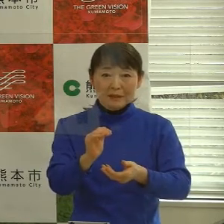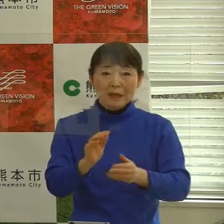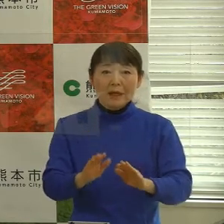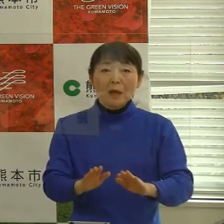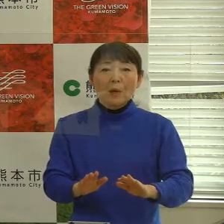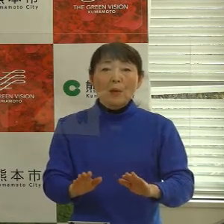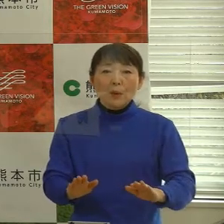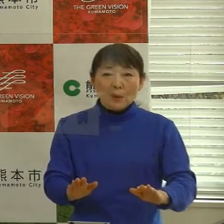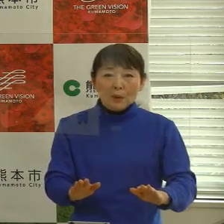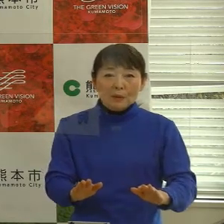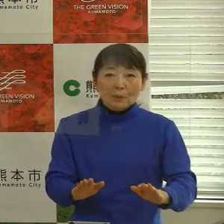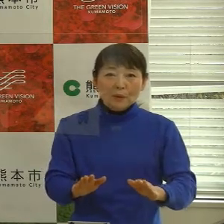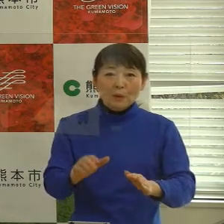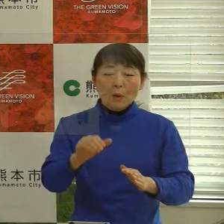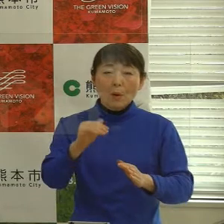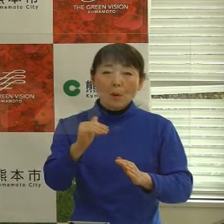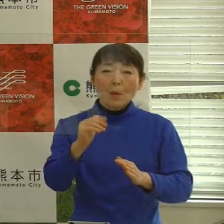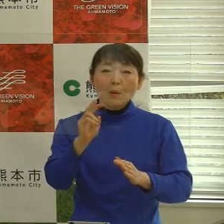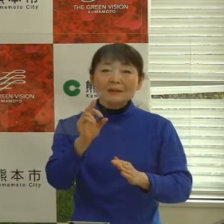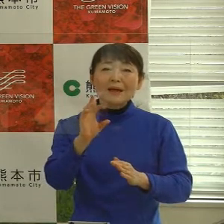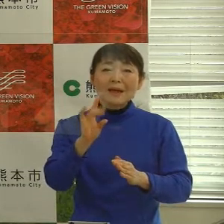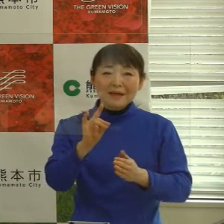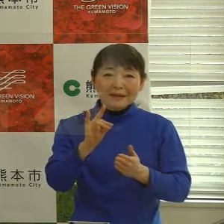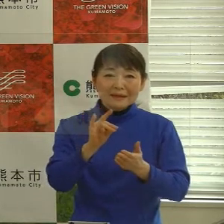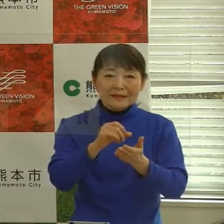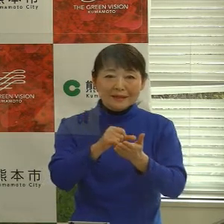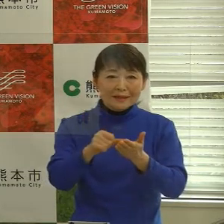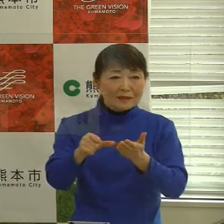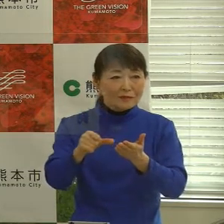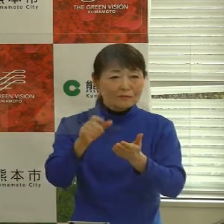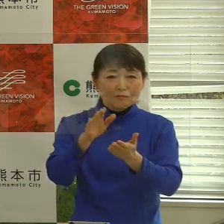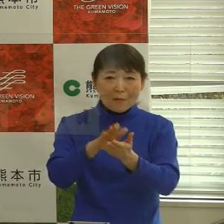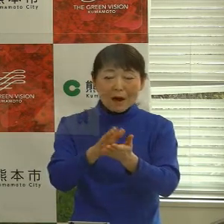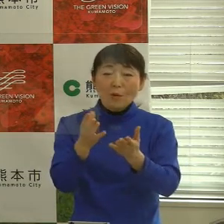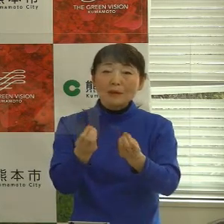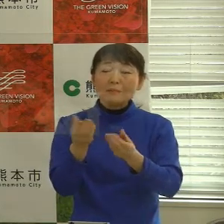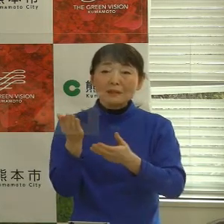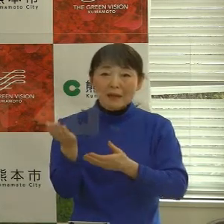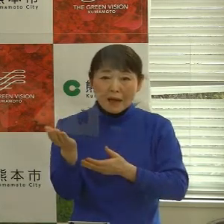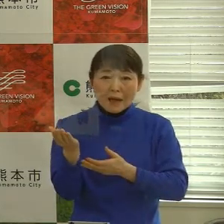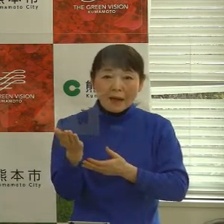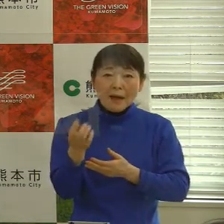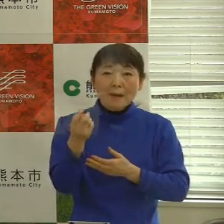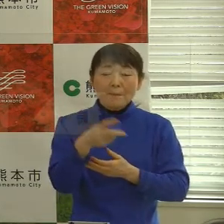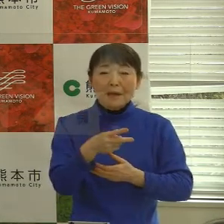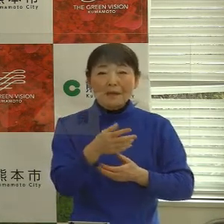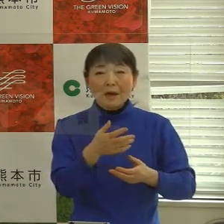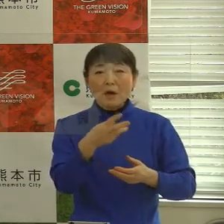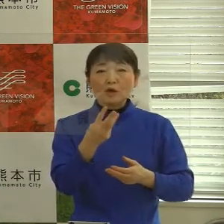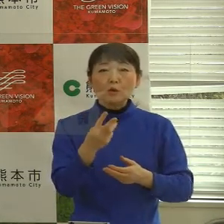の戸籍の作成というのはもう進まれたんでしょうか。また、ゆりかごですと、